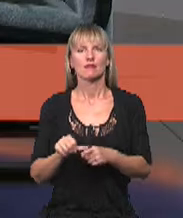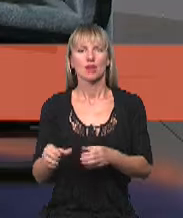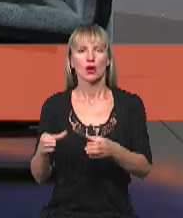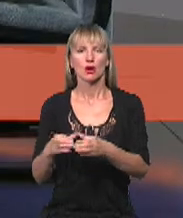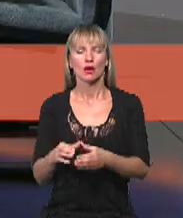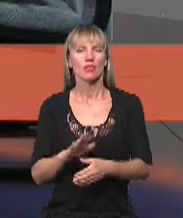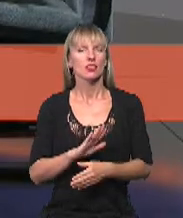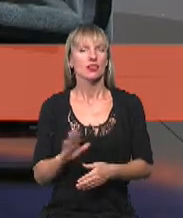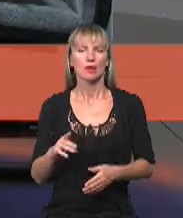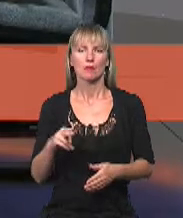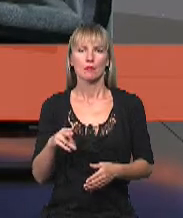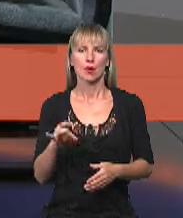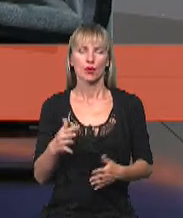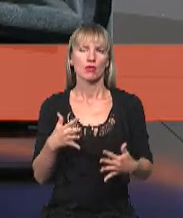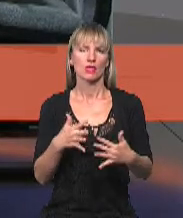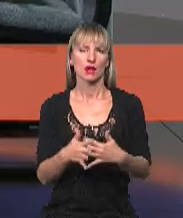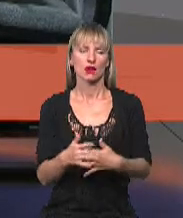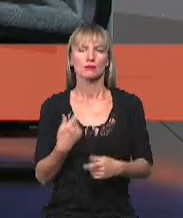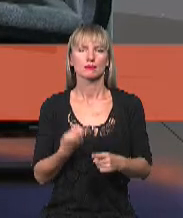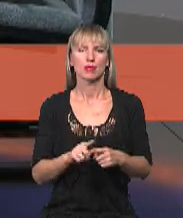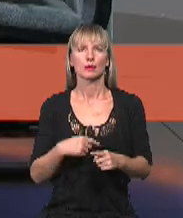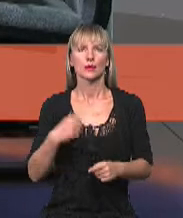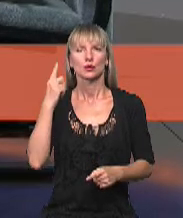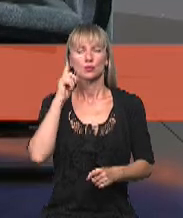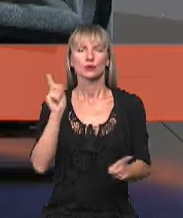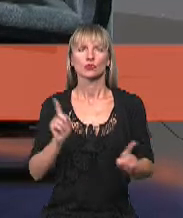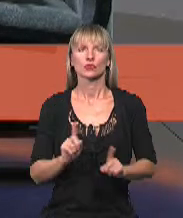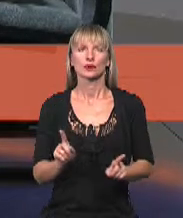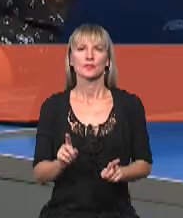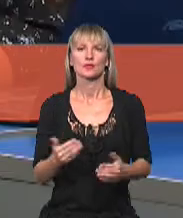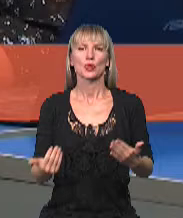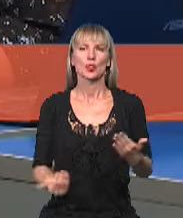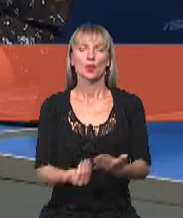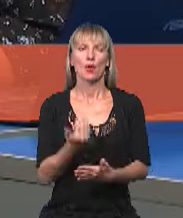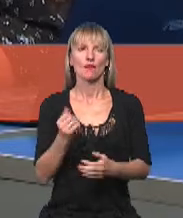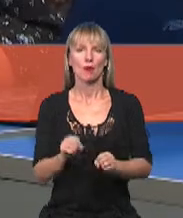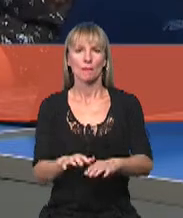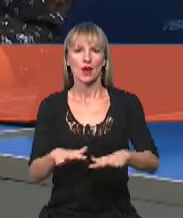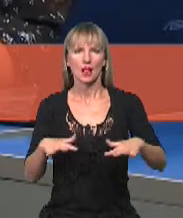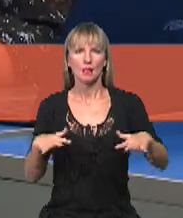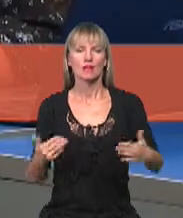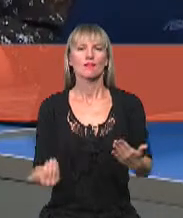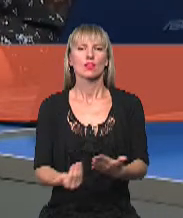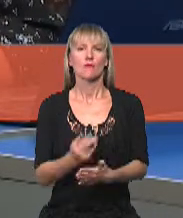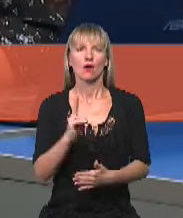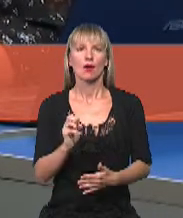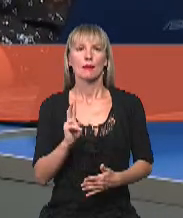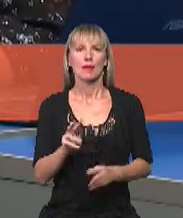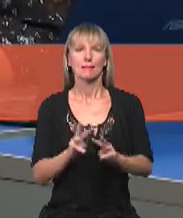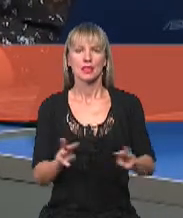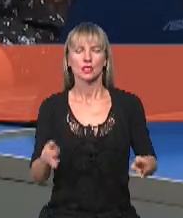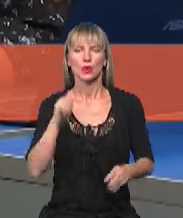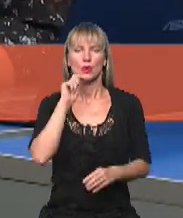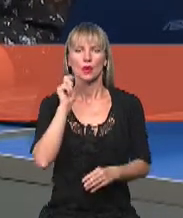не про інтеграцію. Тому ми дуже сподіваємося, що в новому парламенті, в новому кабінеті міністрів